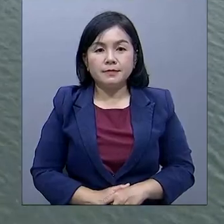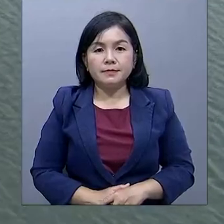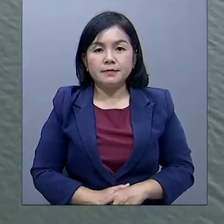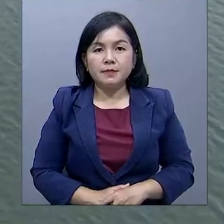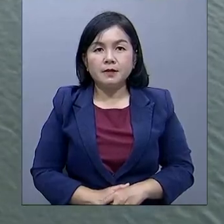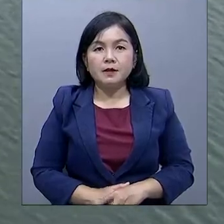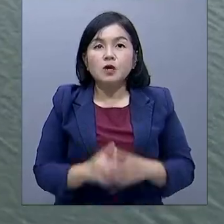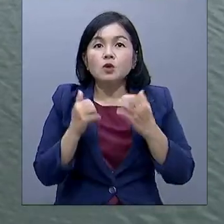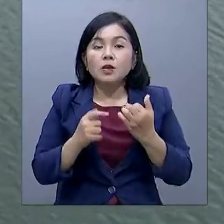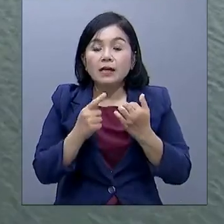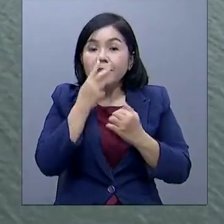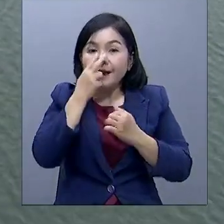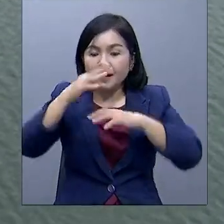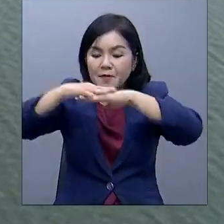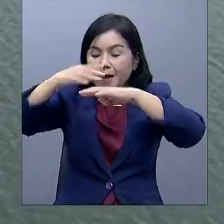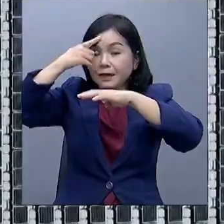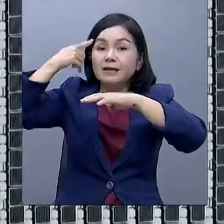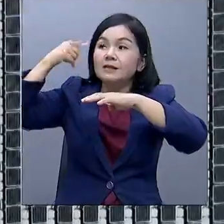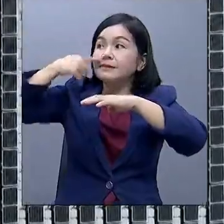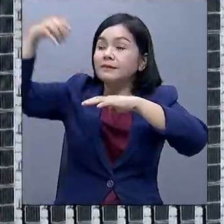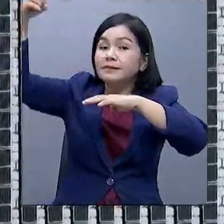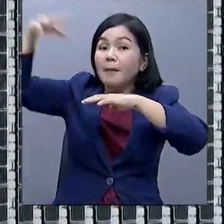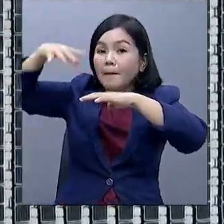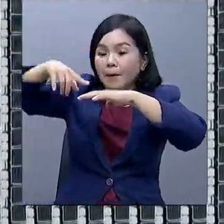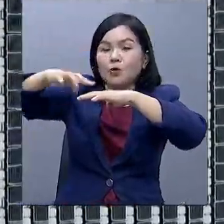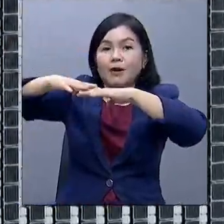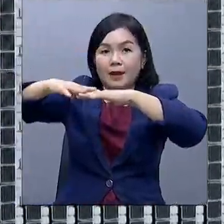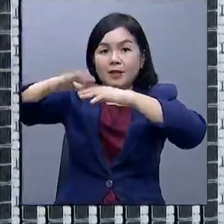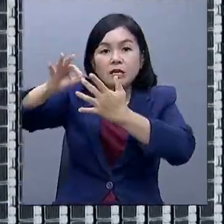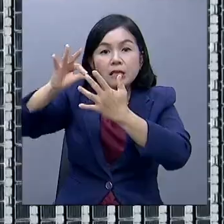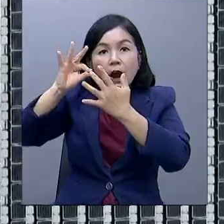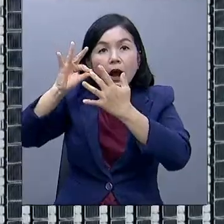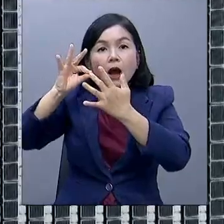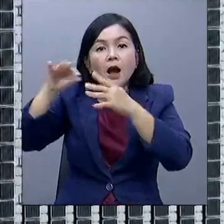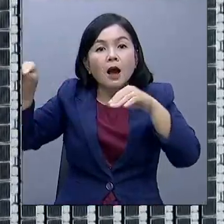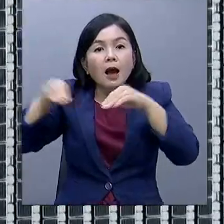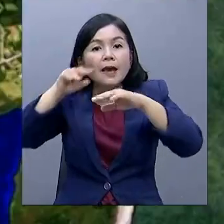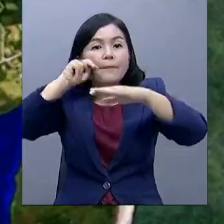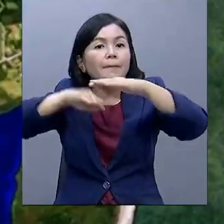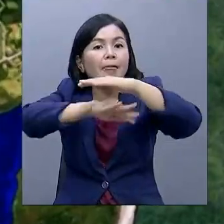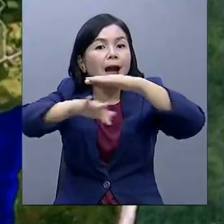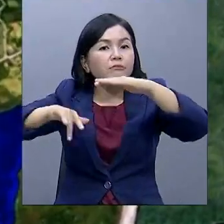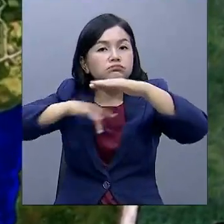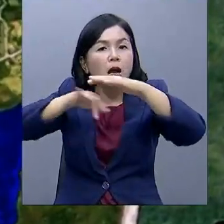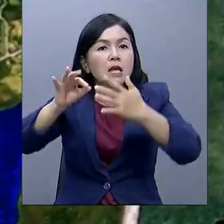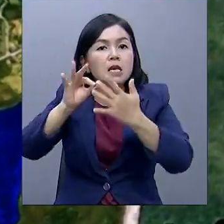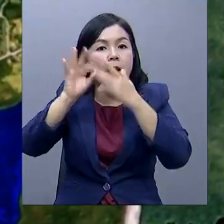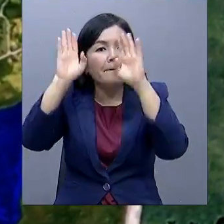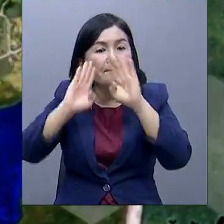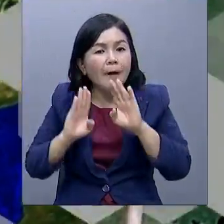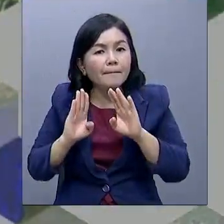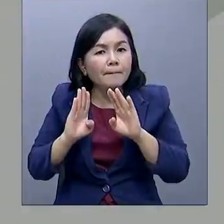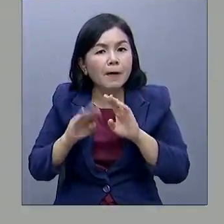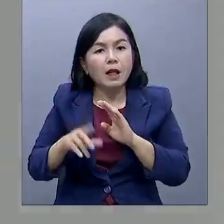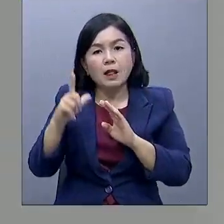คุณป้ามาแผงที่เราเลือกใช้มาเนี่ยเรียกว่าด้วยที่ทำงานอยู่ใกล้ผิวน้ำเนาะเราเลือกใช้แผงชนิดเรียกว่าเป็นดับเ